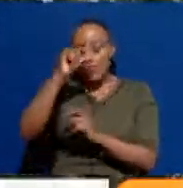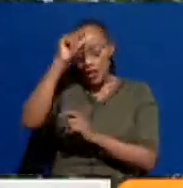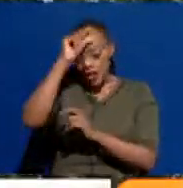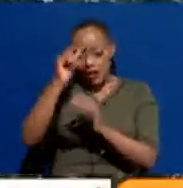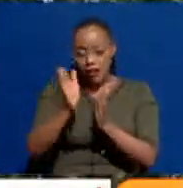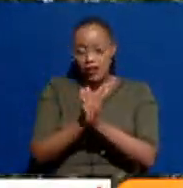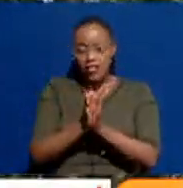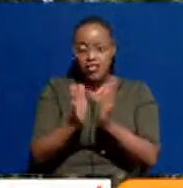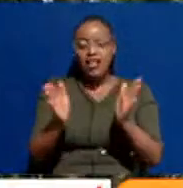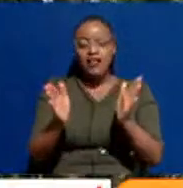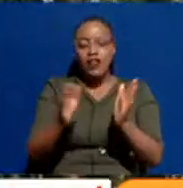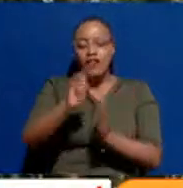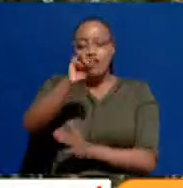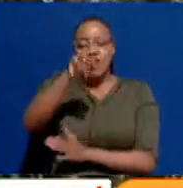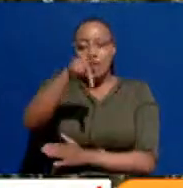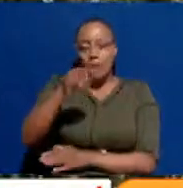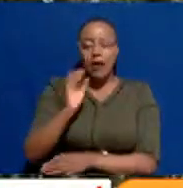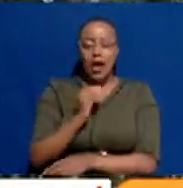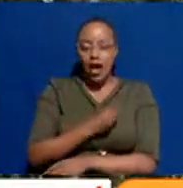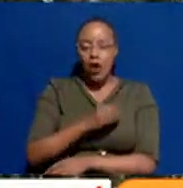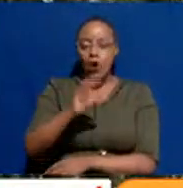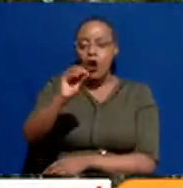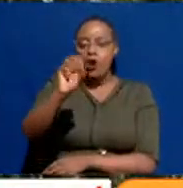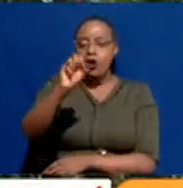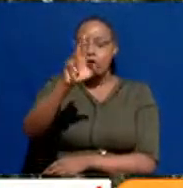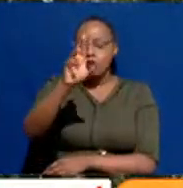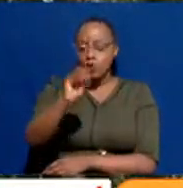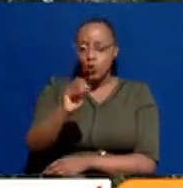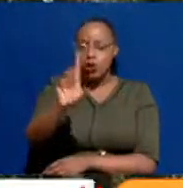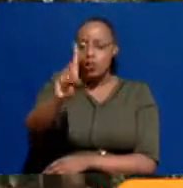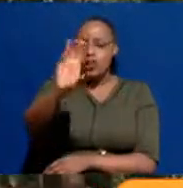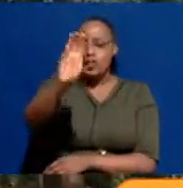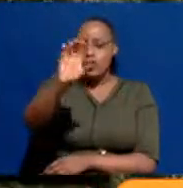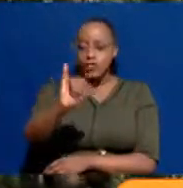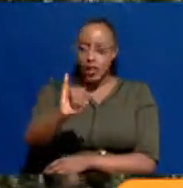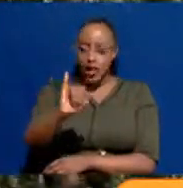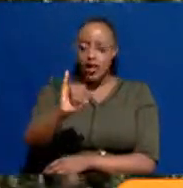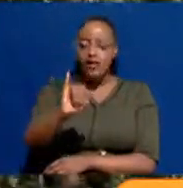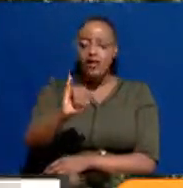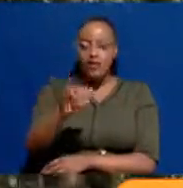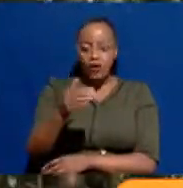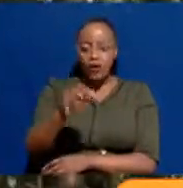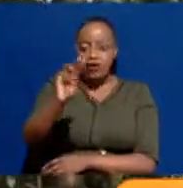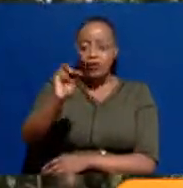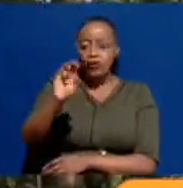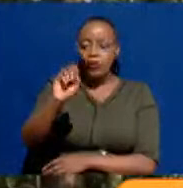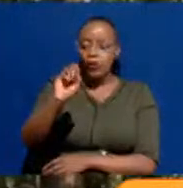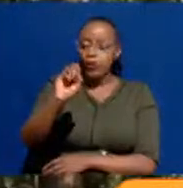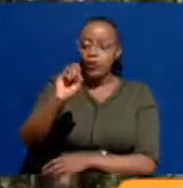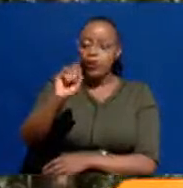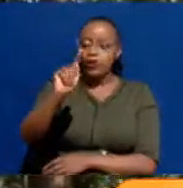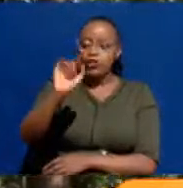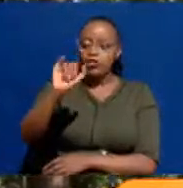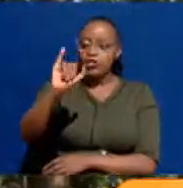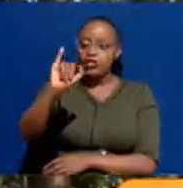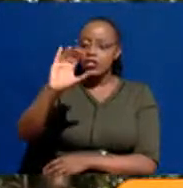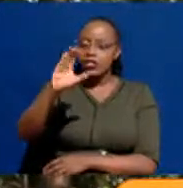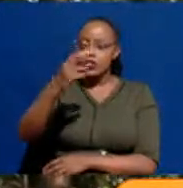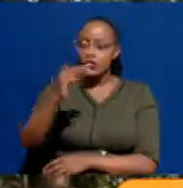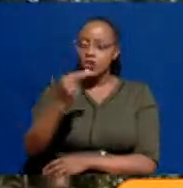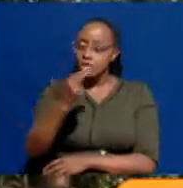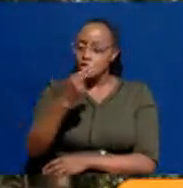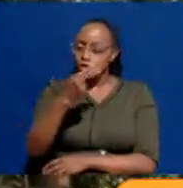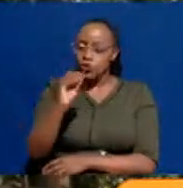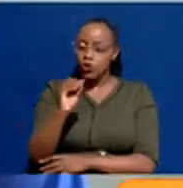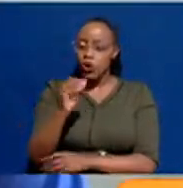large. Our MP Silvana Sosoro, the able DCI at Nyamarambe, at Moticho. Please help us.